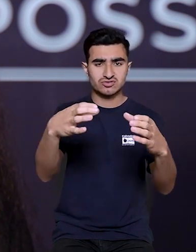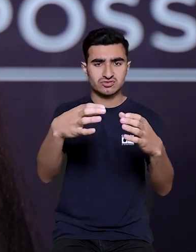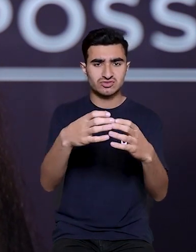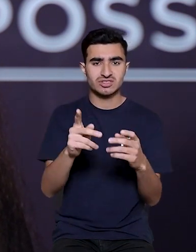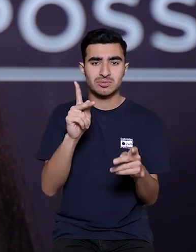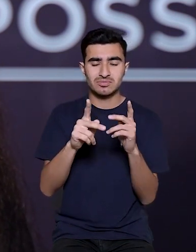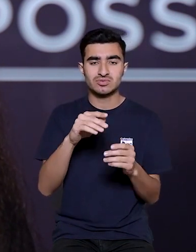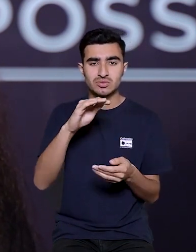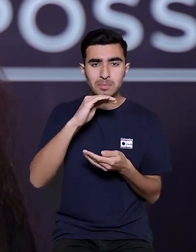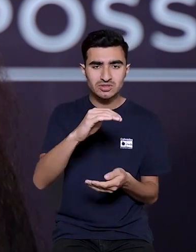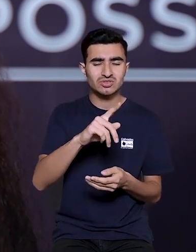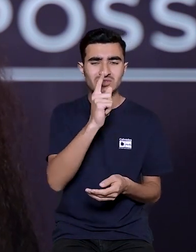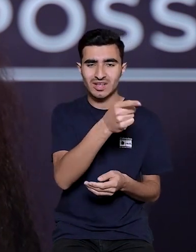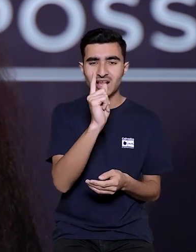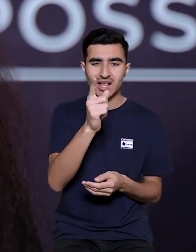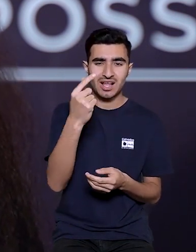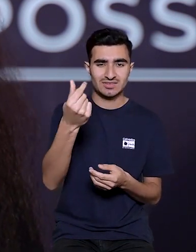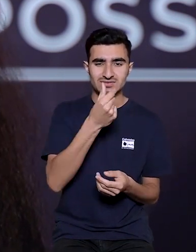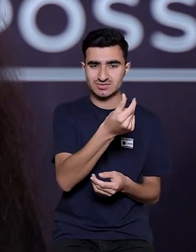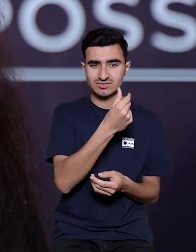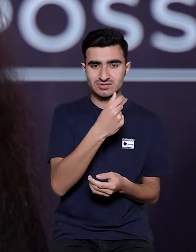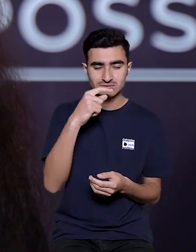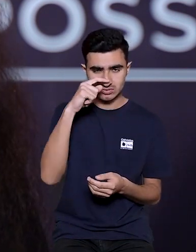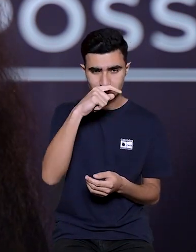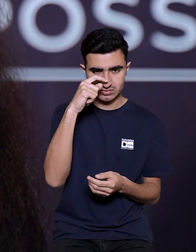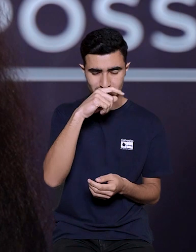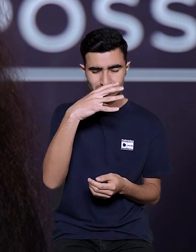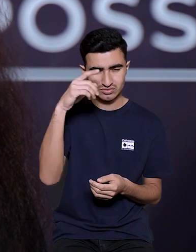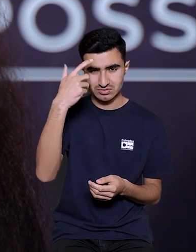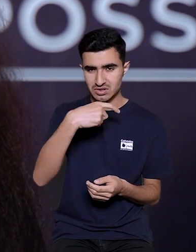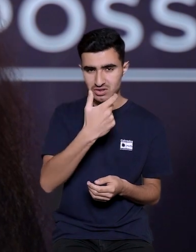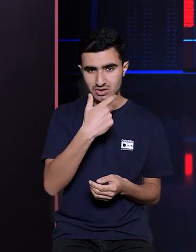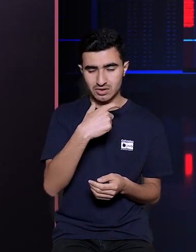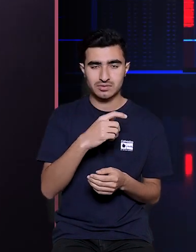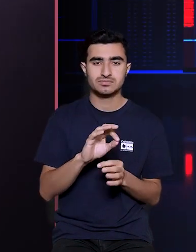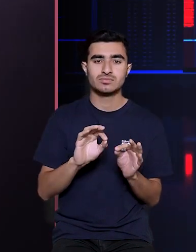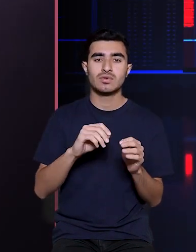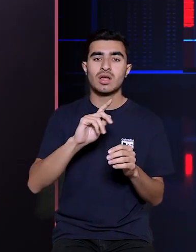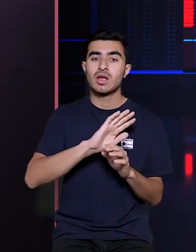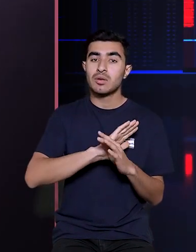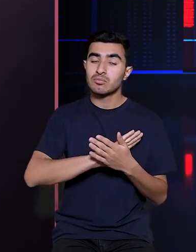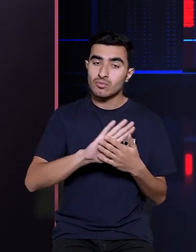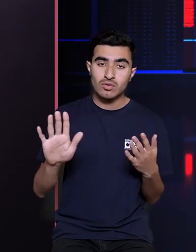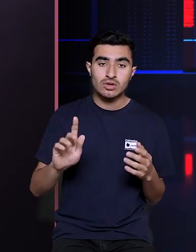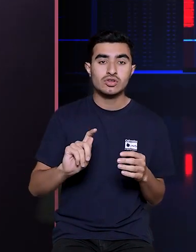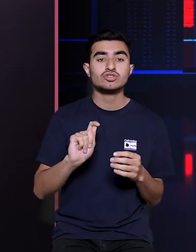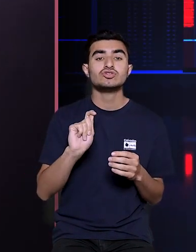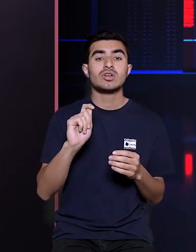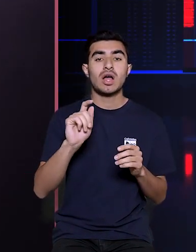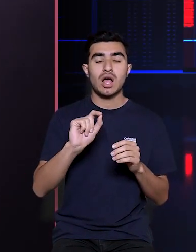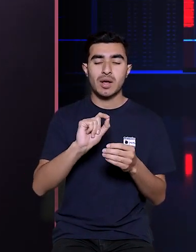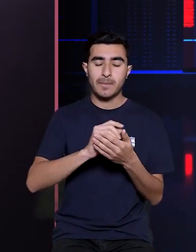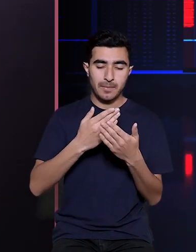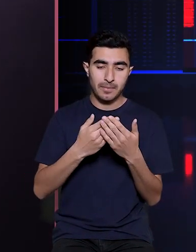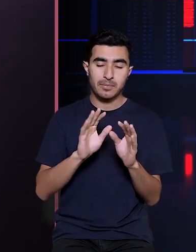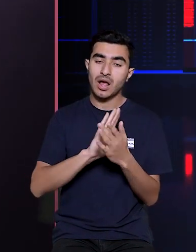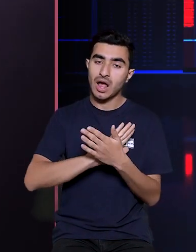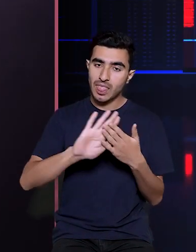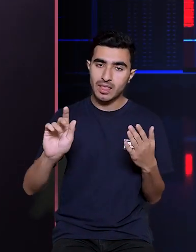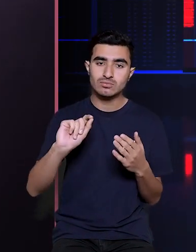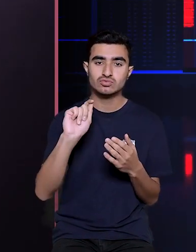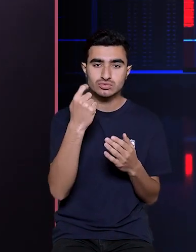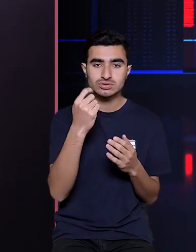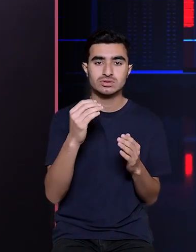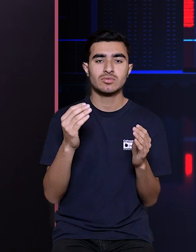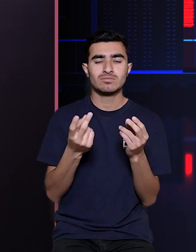बेचारी कुछ आंसू बहाती है, कुछ रोती है और छुट्टी का इंतज़ार करती रहती है। छुट्टी हुई, जल्दी-जल्दी घर भाग के गई। बहुत खुश